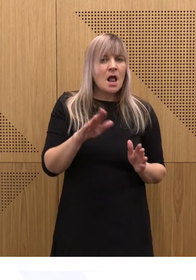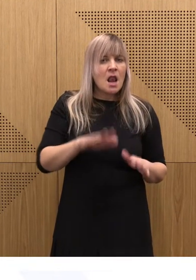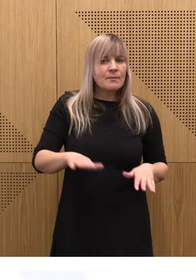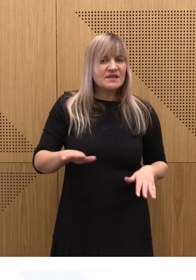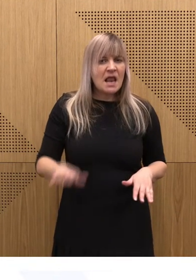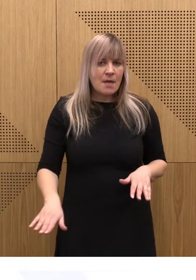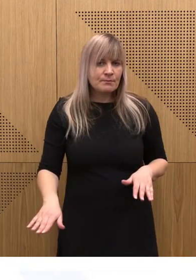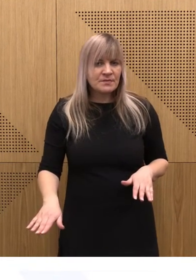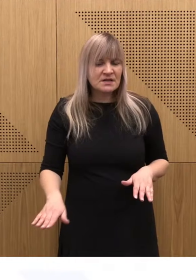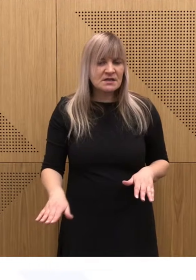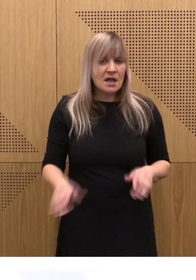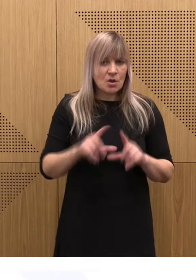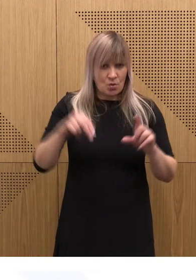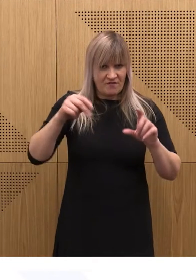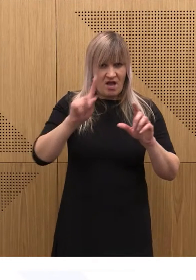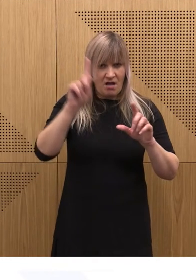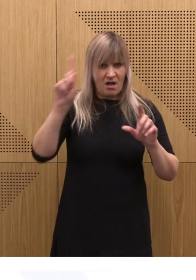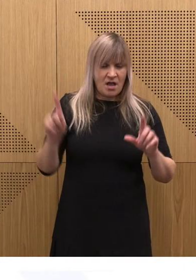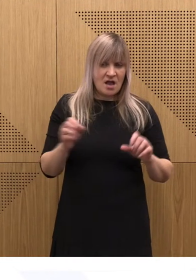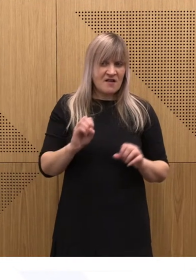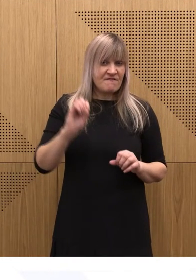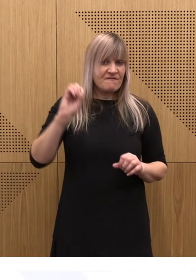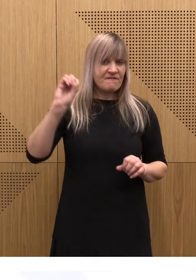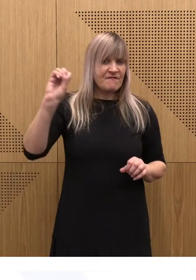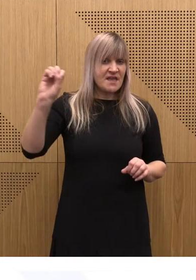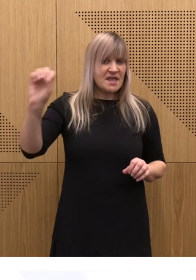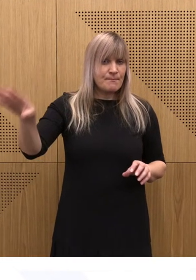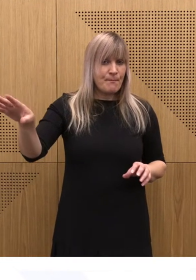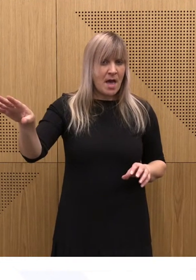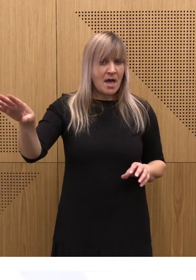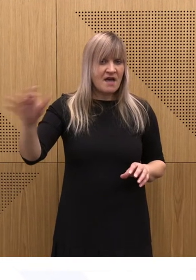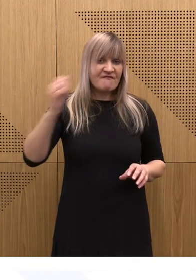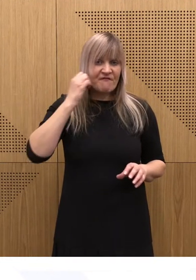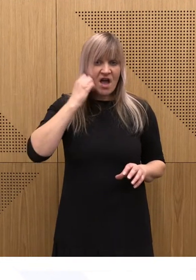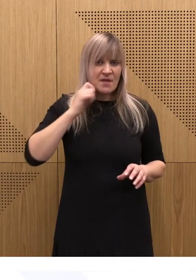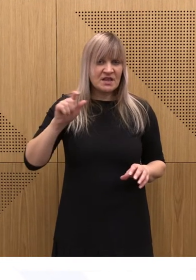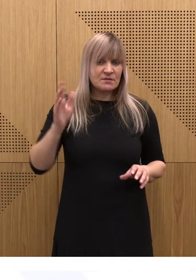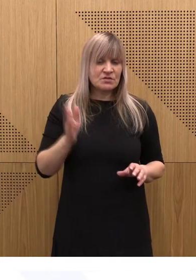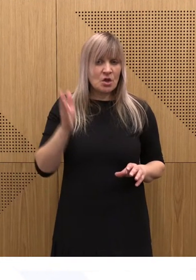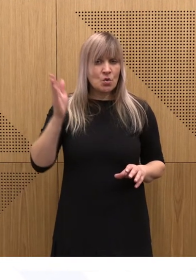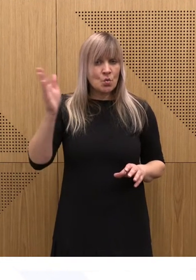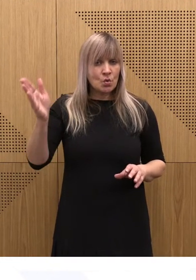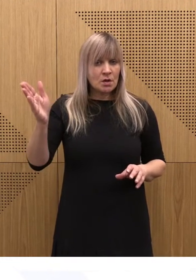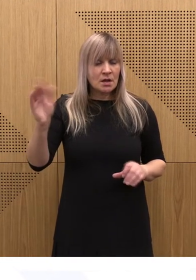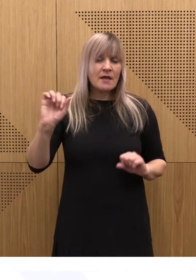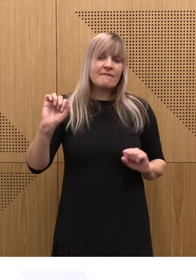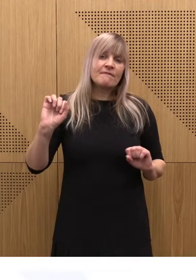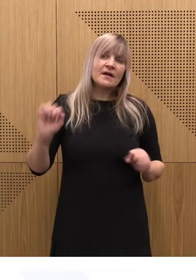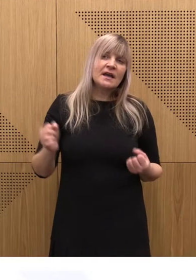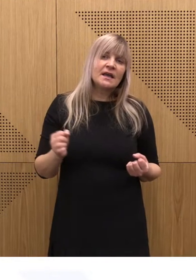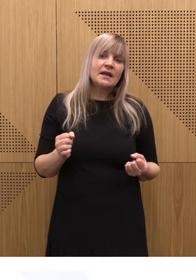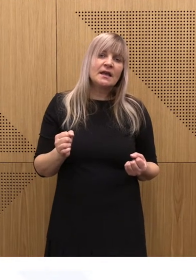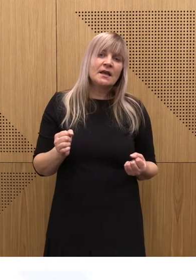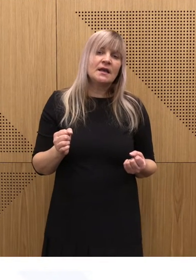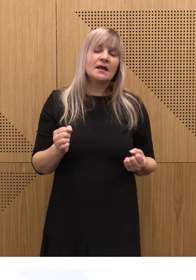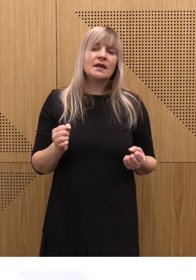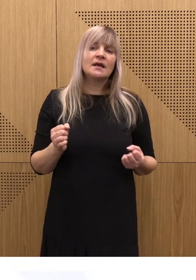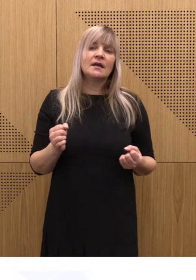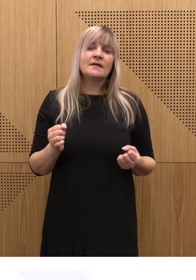lapselapsed koolivaheajaks inimeste juurde, kes on vanemad, või me veedame need koos